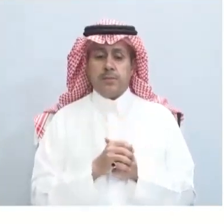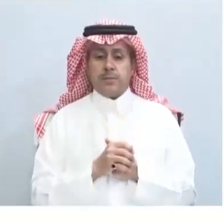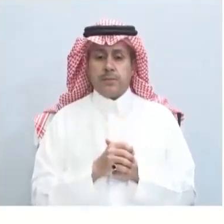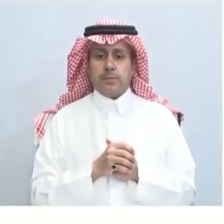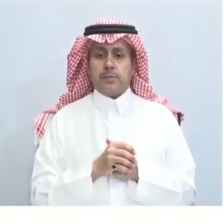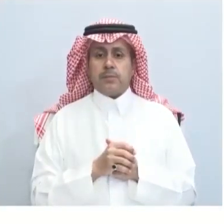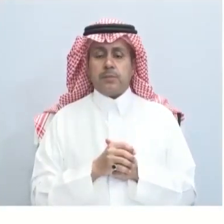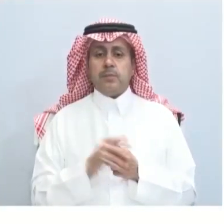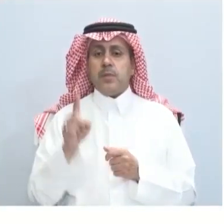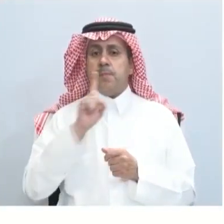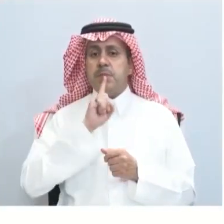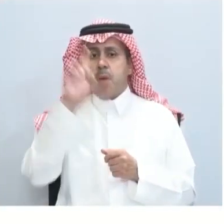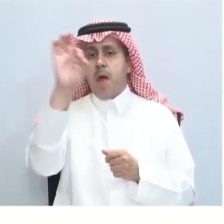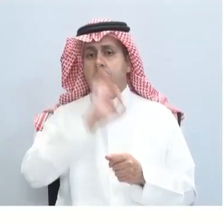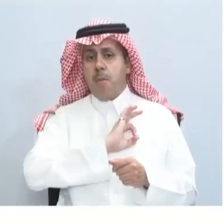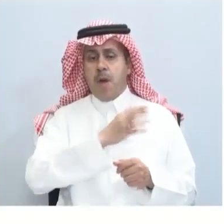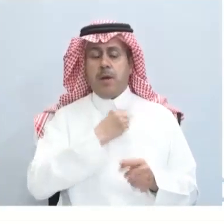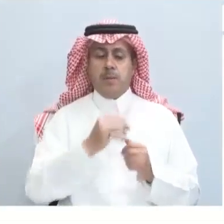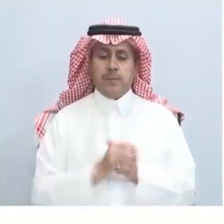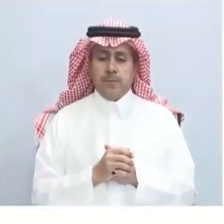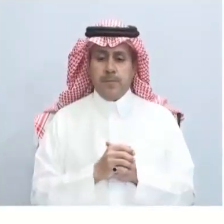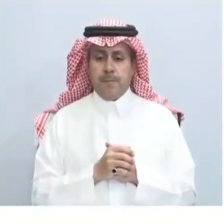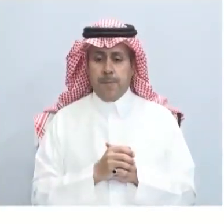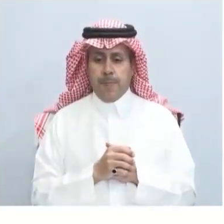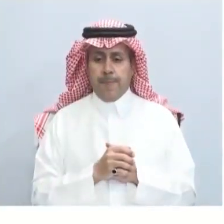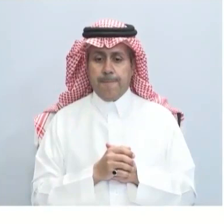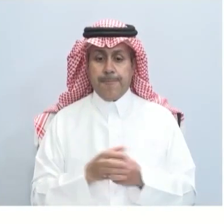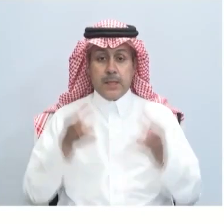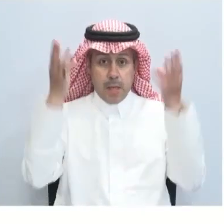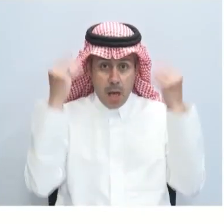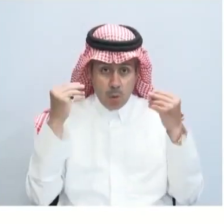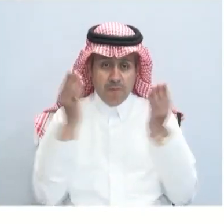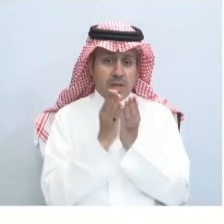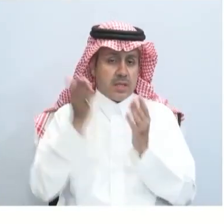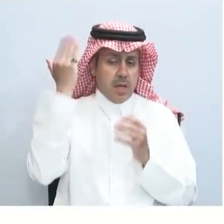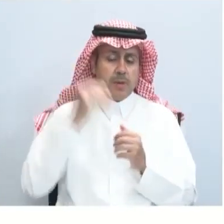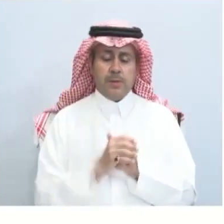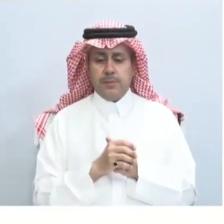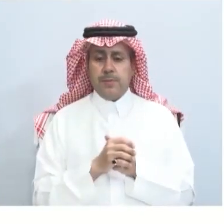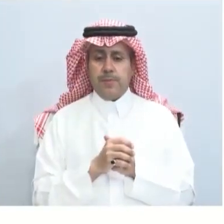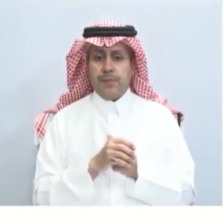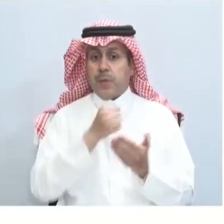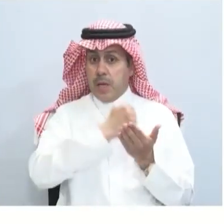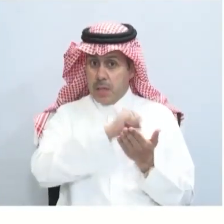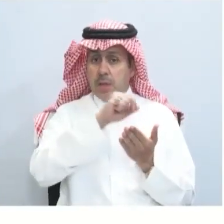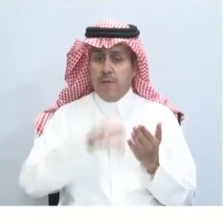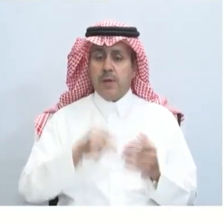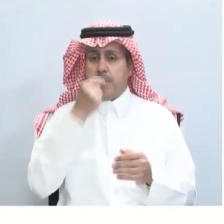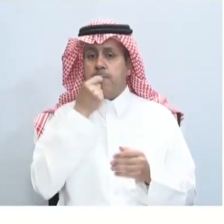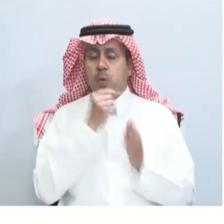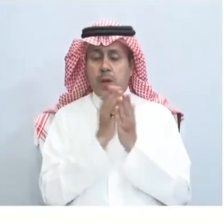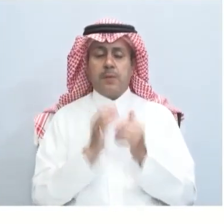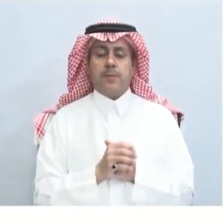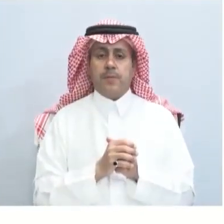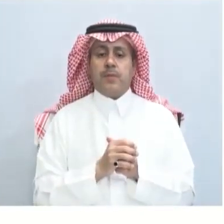النسخ بسم الله الرحمن الرحيم تناولنا في الدرس السابق النسخ في القران وكان درسنا